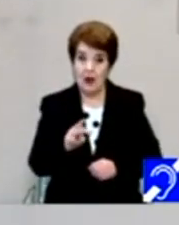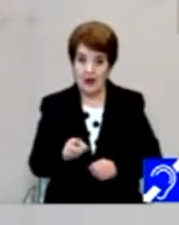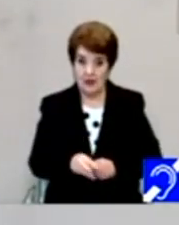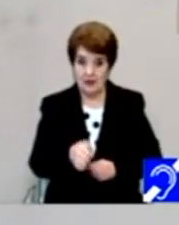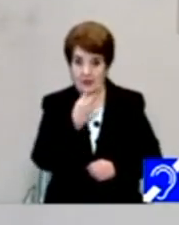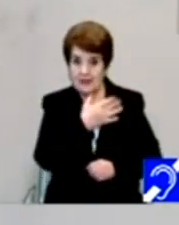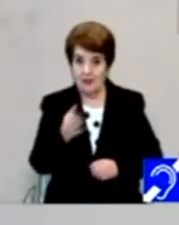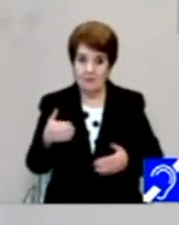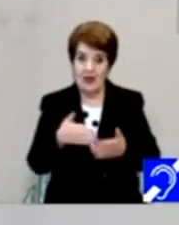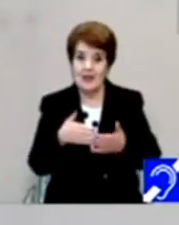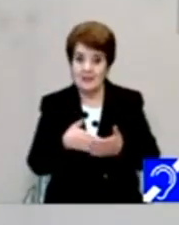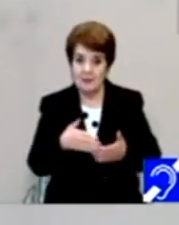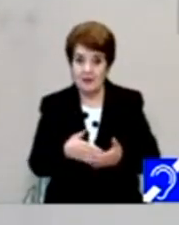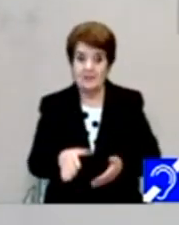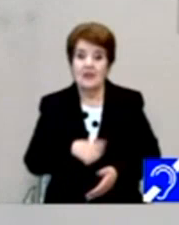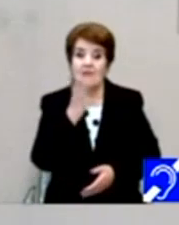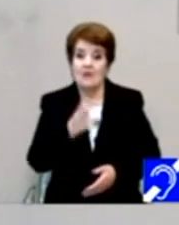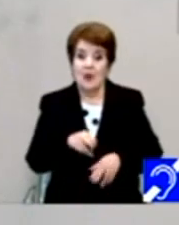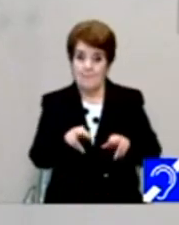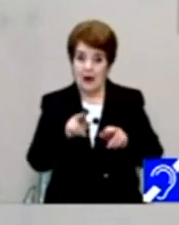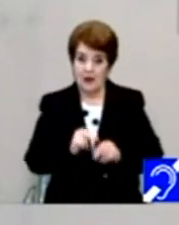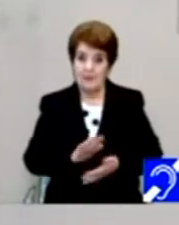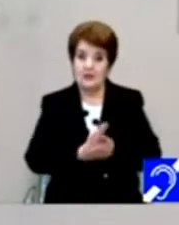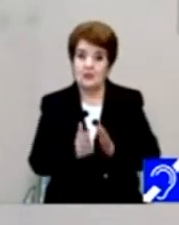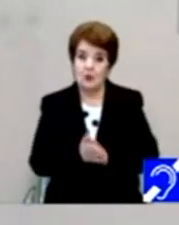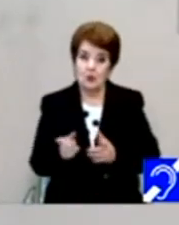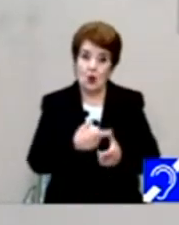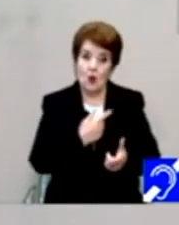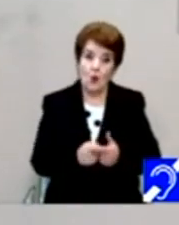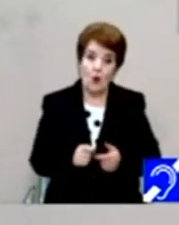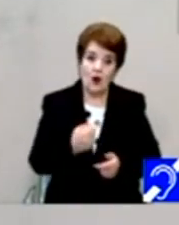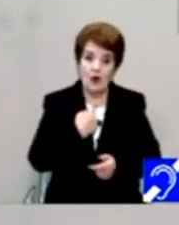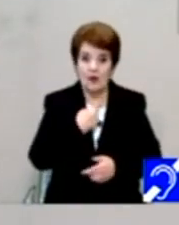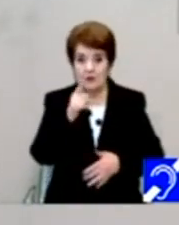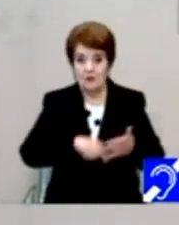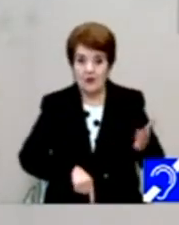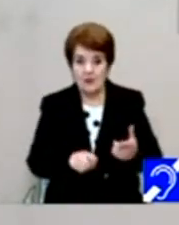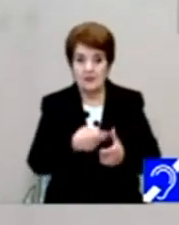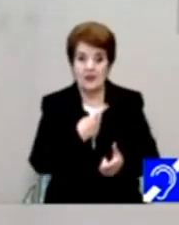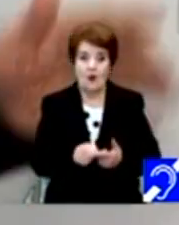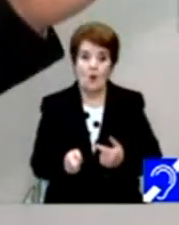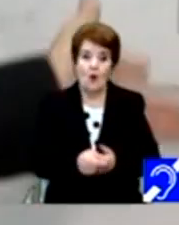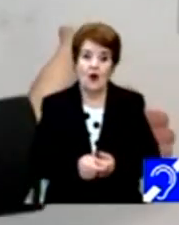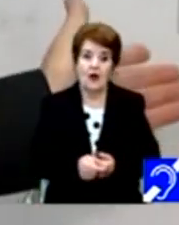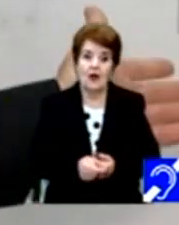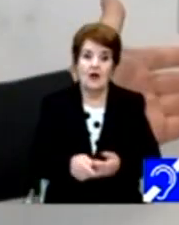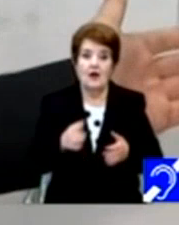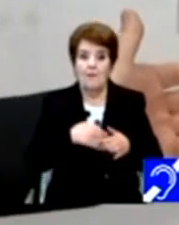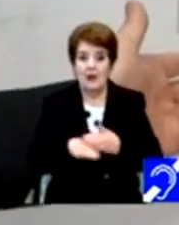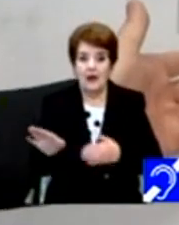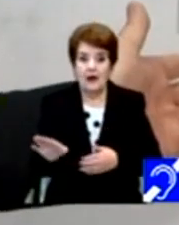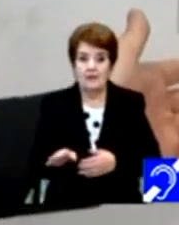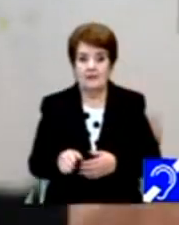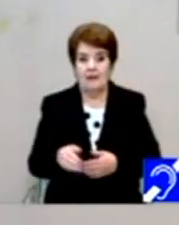termenul limită, ca să fie pus Parlamentul în situația. Ori acordați vot de încredere guvernul Grosu, ori de acum plecați